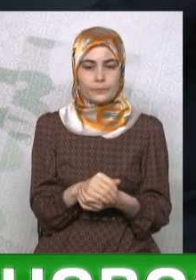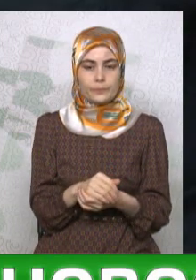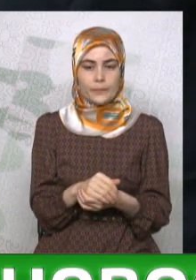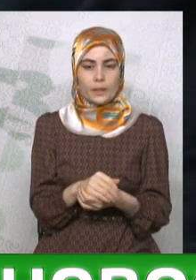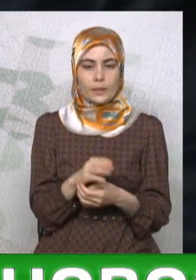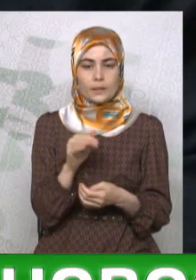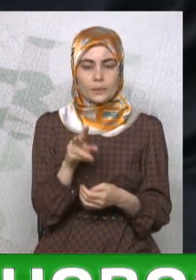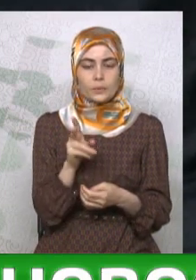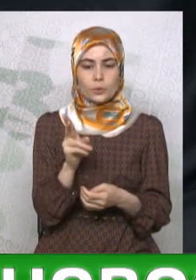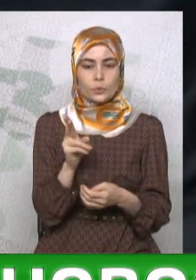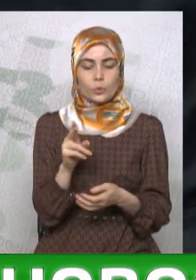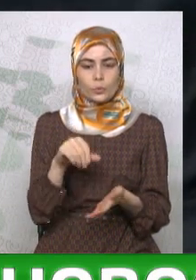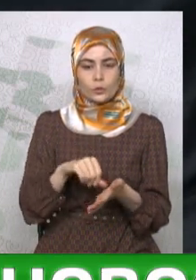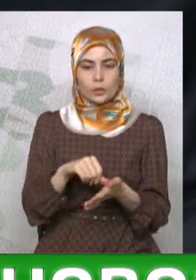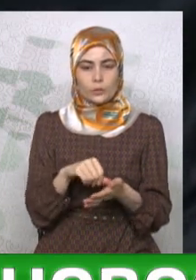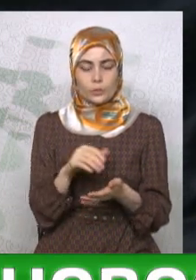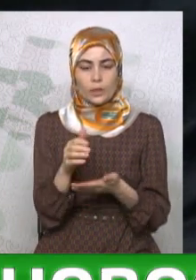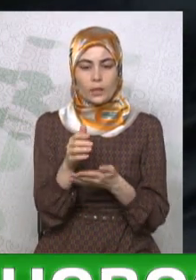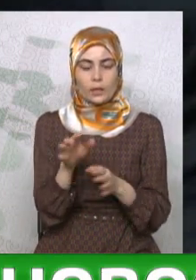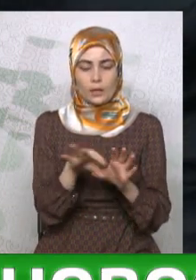тем должностным лицам, которые участвуют в отборе,